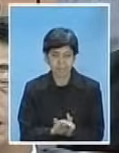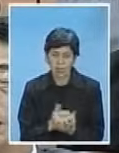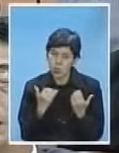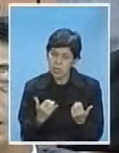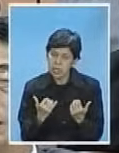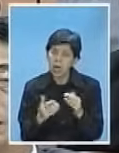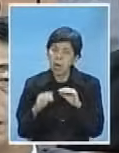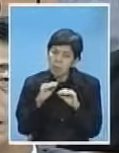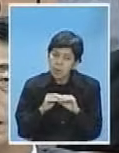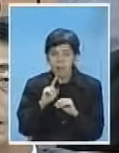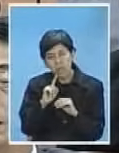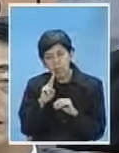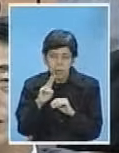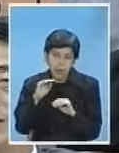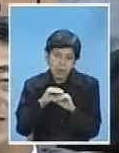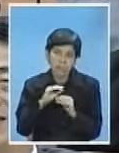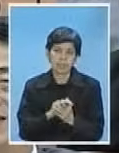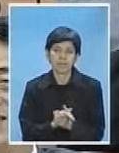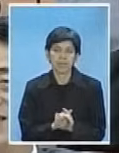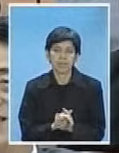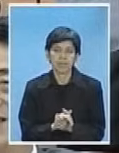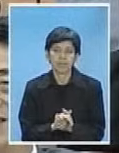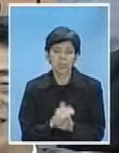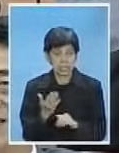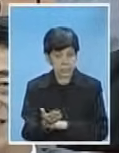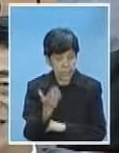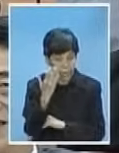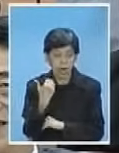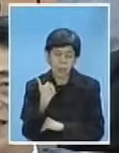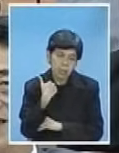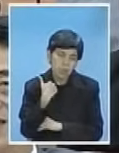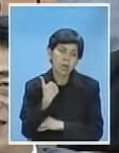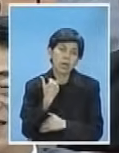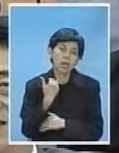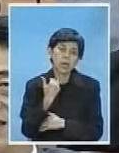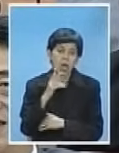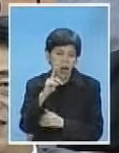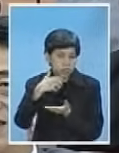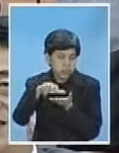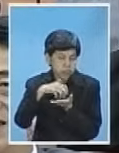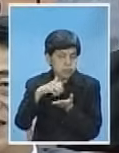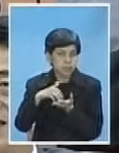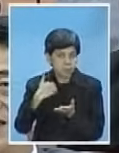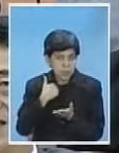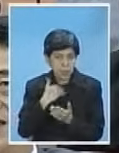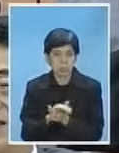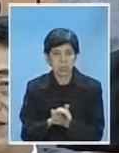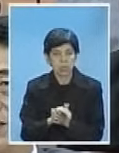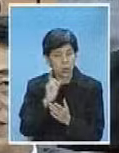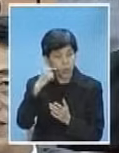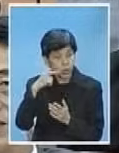วันนี้ก็อาจจะเพิ่มอีกสักคน2คนเมื่อเช้านี้มีสื่อรายงานมีแม่